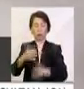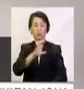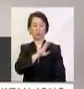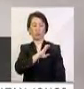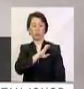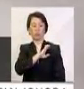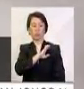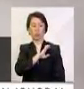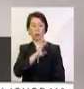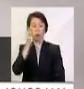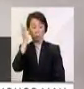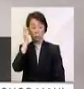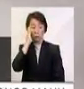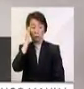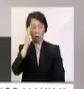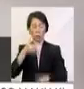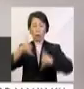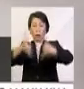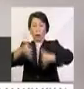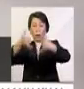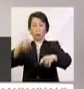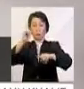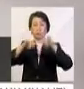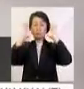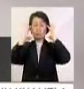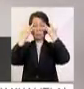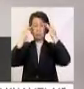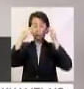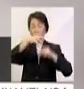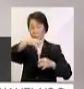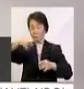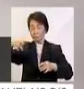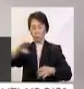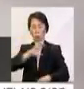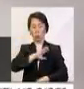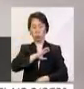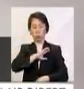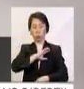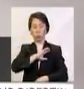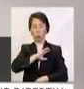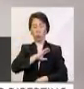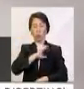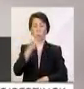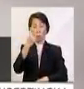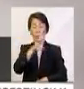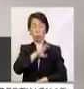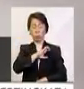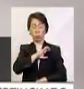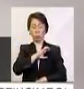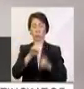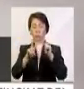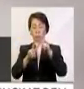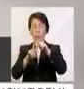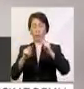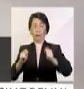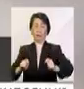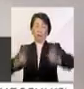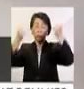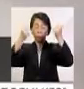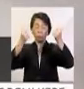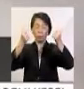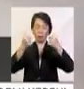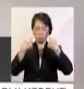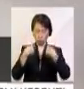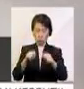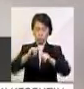polis. Menyedari keadaan kanguru yang tidak boleh berenang, dua anggota polis, Sarjan Kirby Tomkin dan Christopher Russo, pantas bertindak